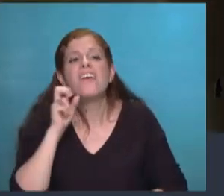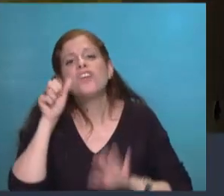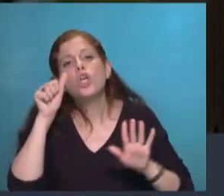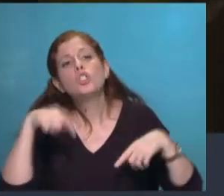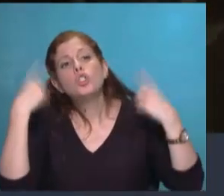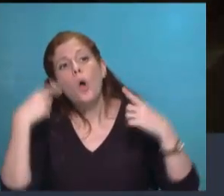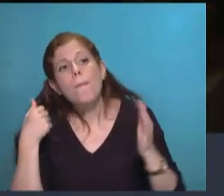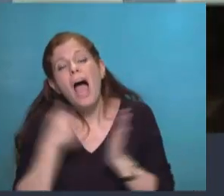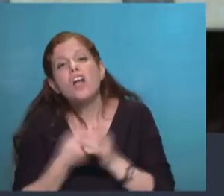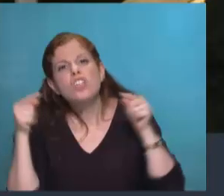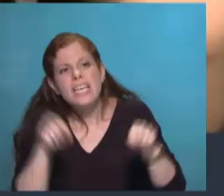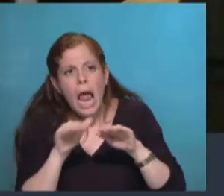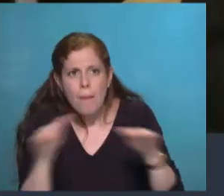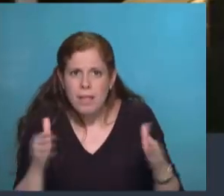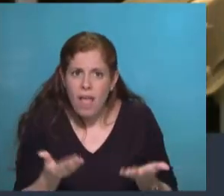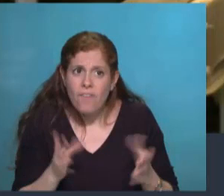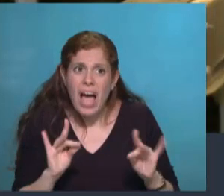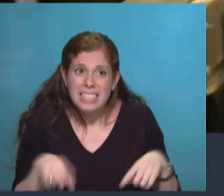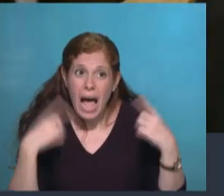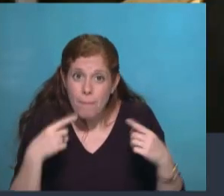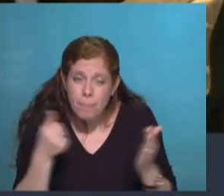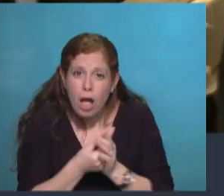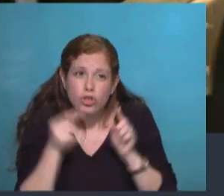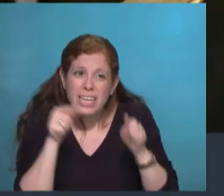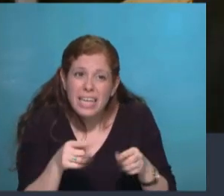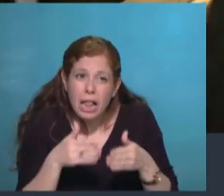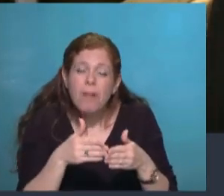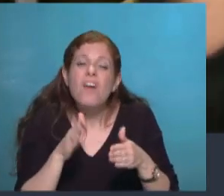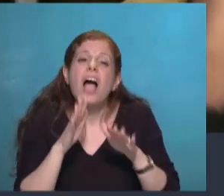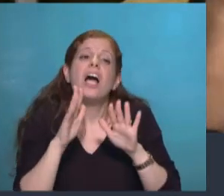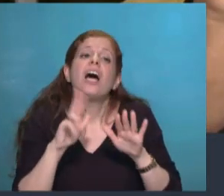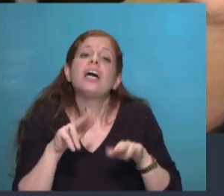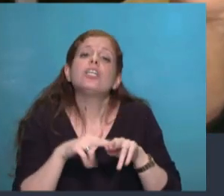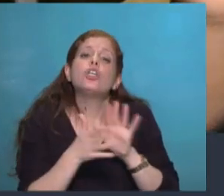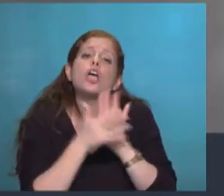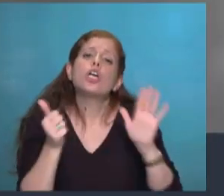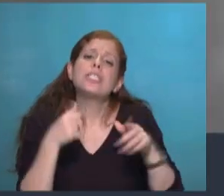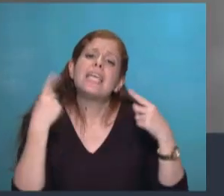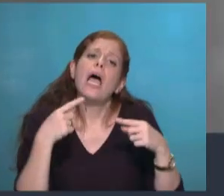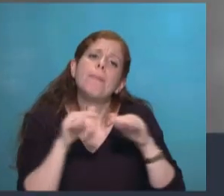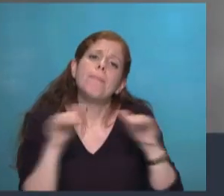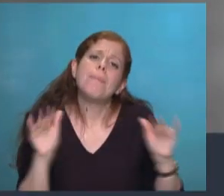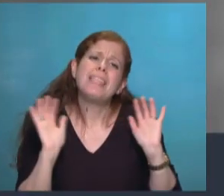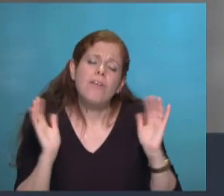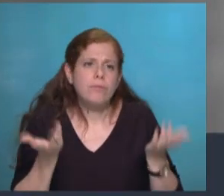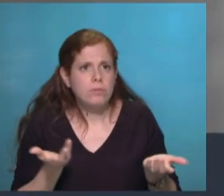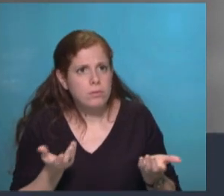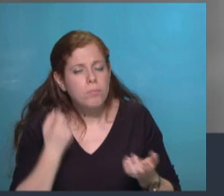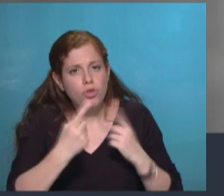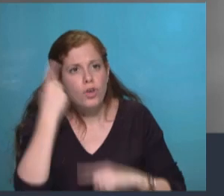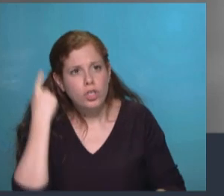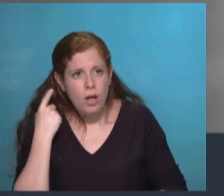יום עד שהגיעה למדף, 10 ימים עד שהגיעה לנמל, ואחר כך יש לה 16 ימי מדף. בשבוע שעבר פורסם